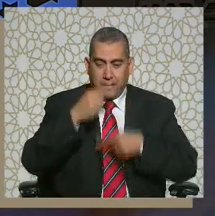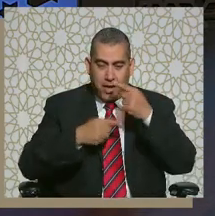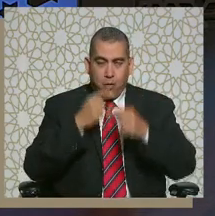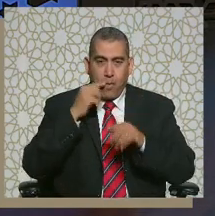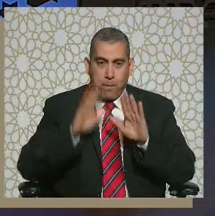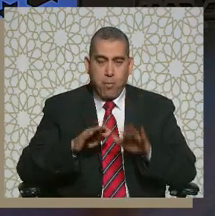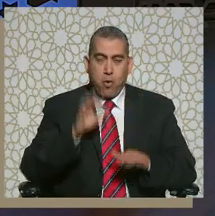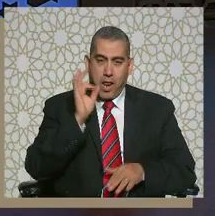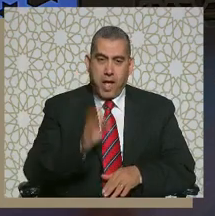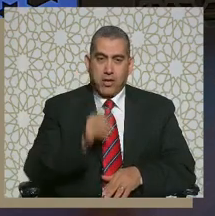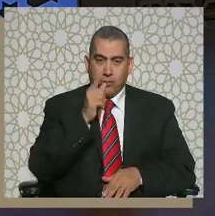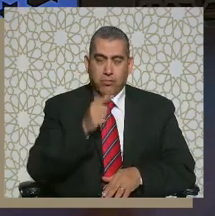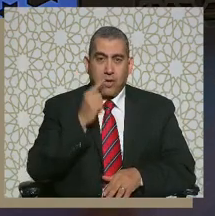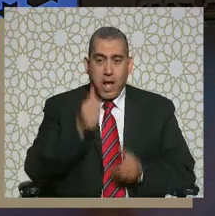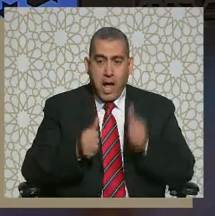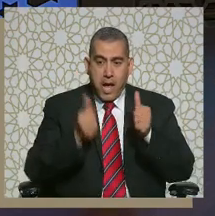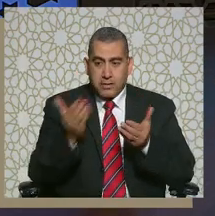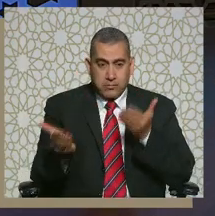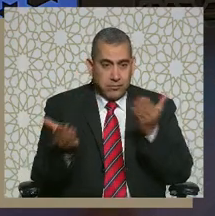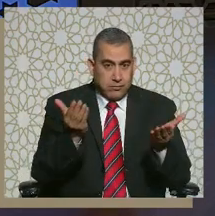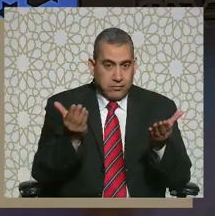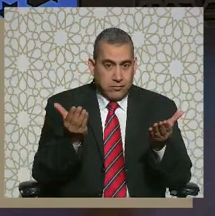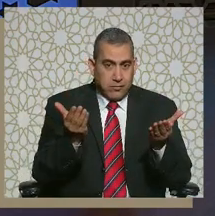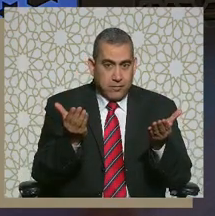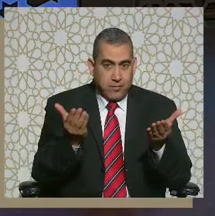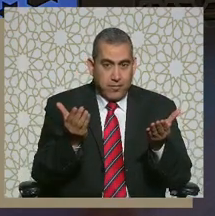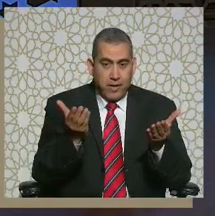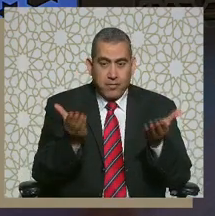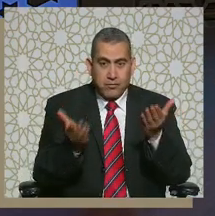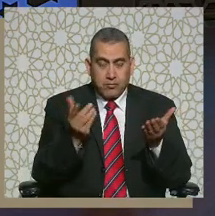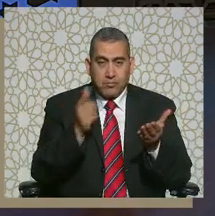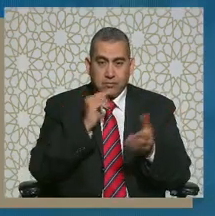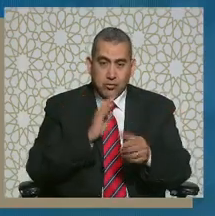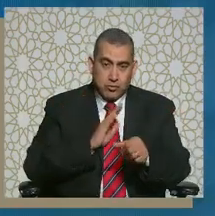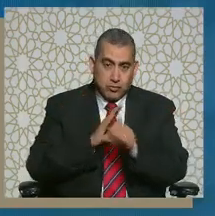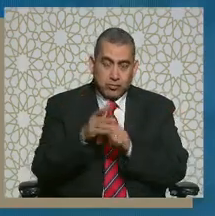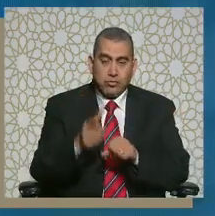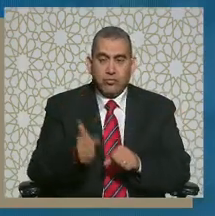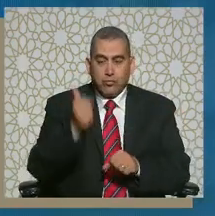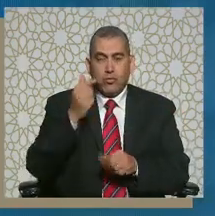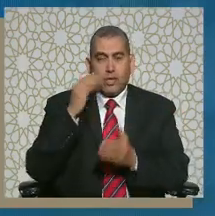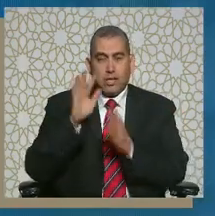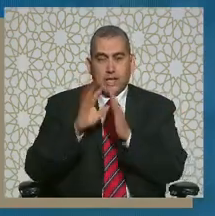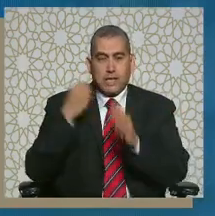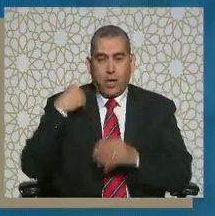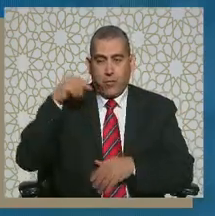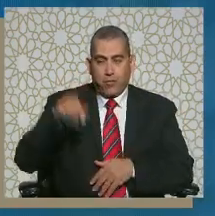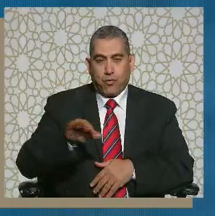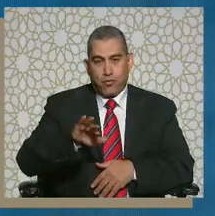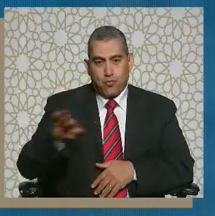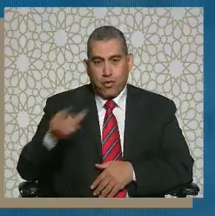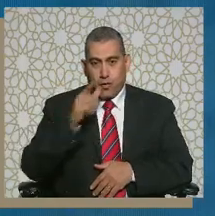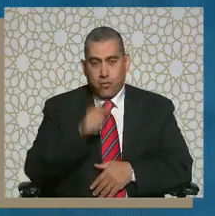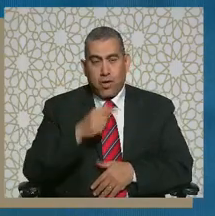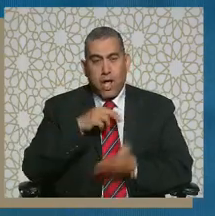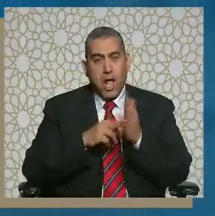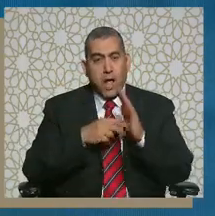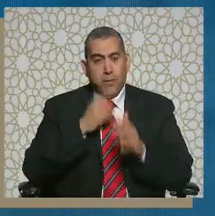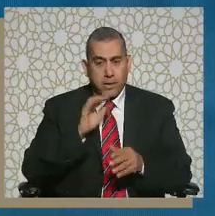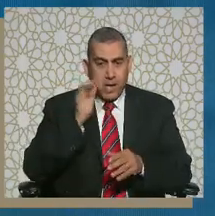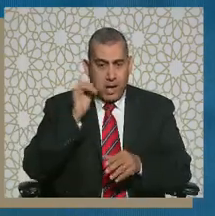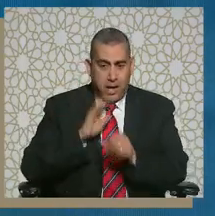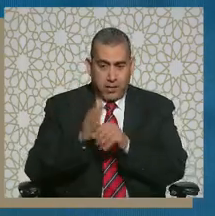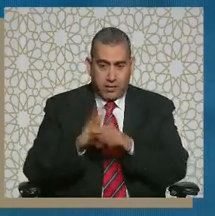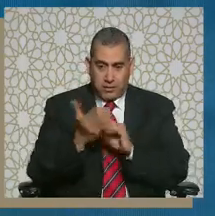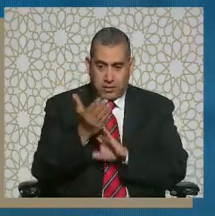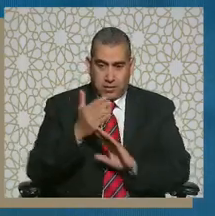ف اي الافضل اللي هتتحقق الاضحيه بالذبح طب انا ايه اللي حاصل هو انا لازم اذبح بايدي